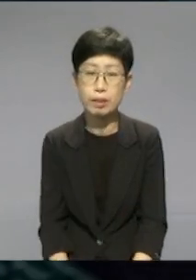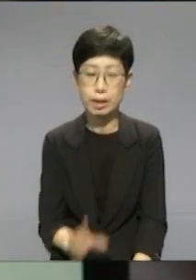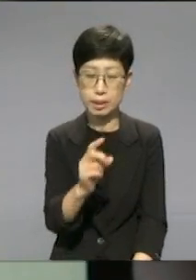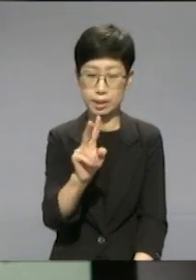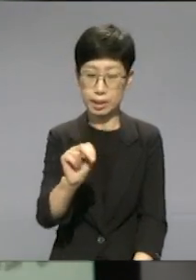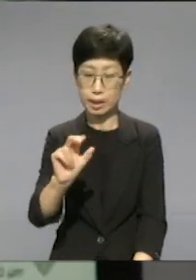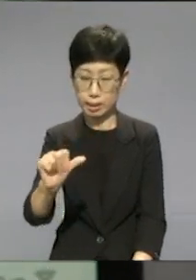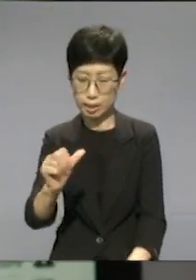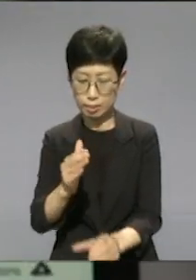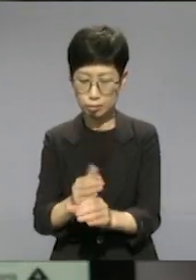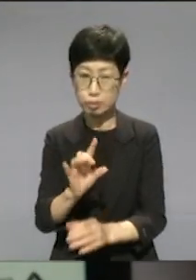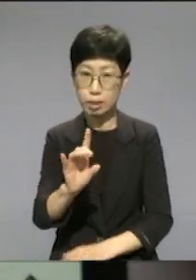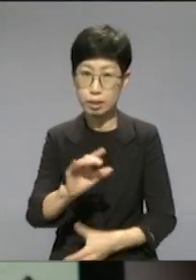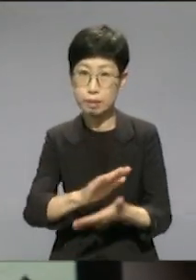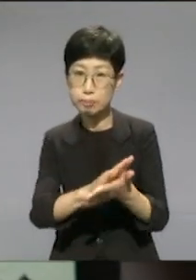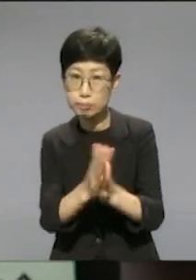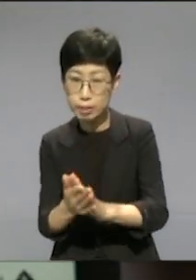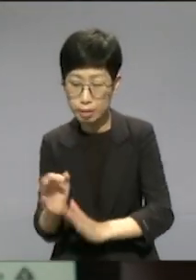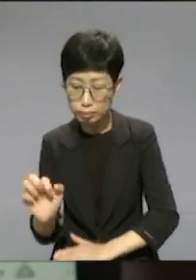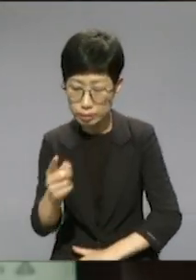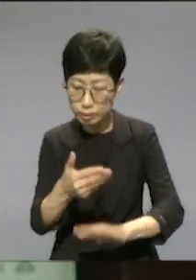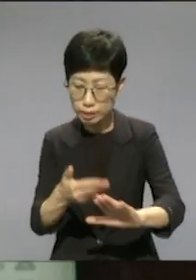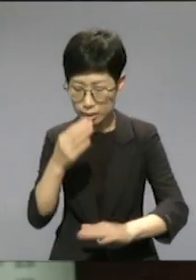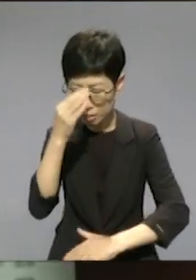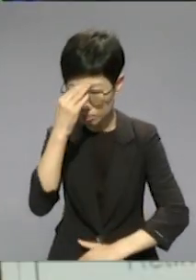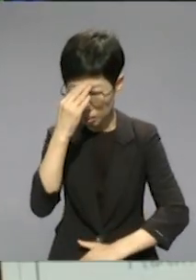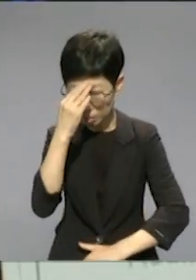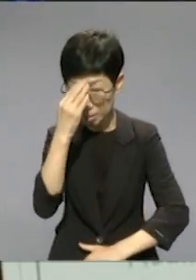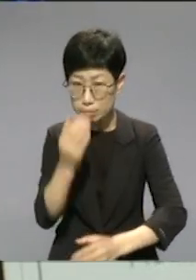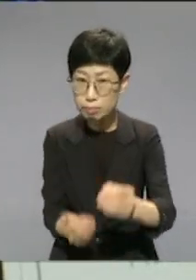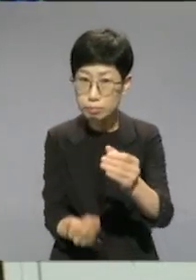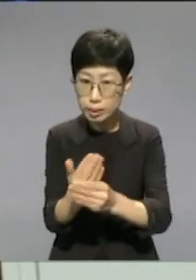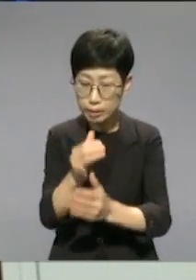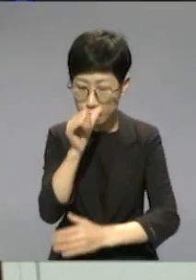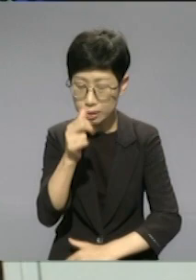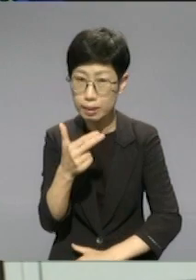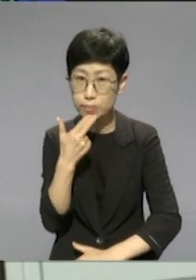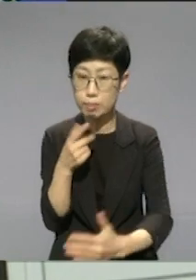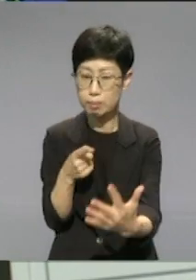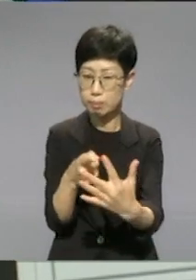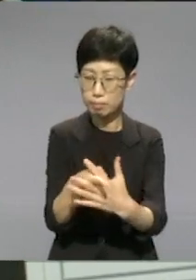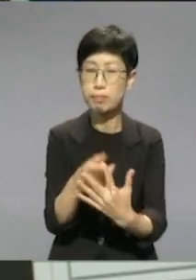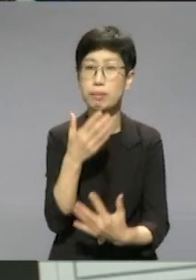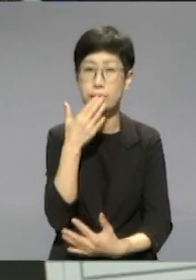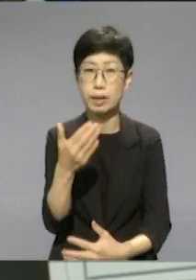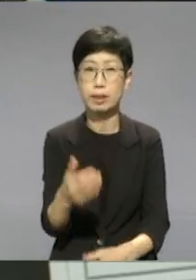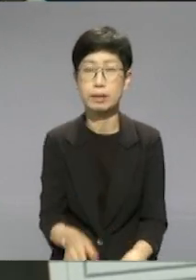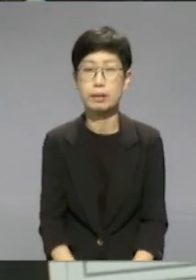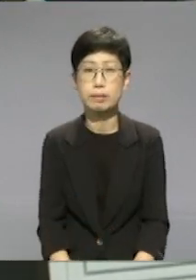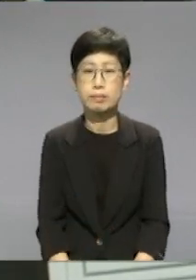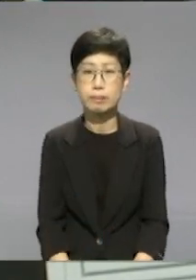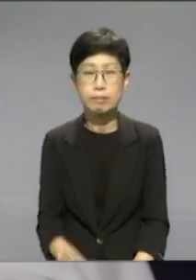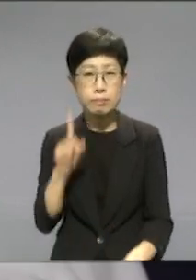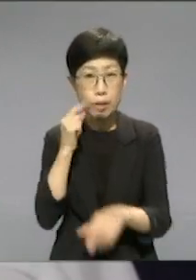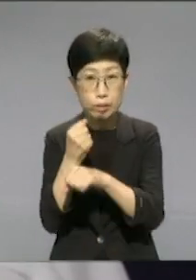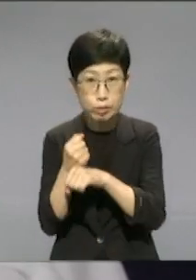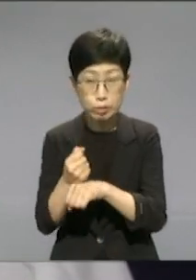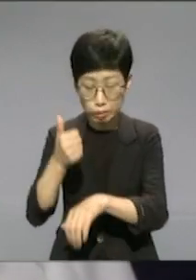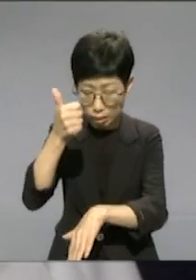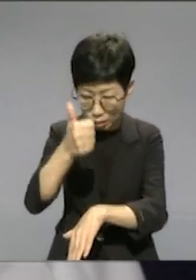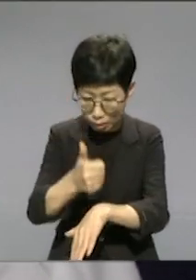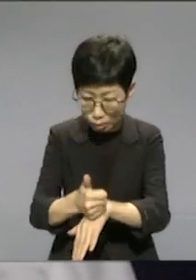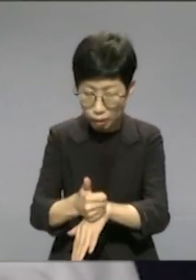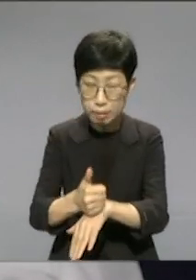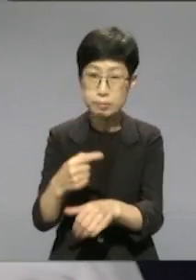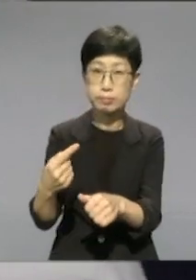DNA 연기 중 하나가 바뀌면서 다른 아미노산을 코딩하게 되는 과오 돌연변이를 예측합니다 연구진의 이번 연구